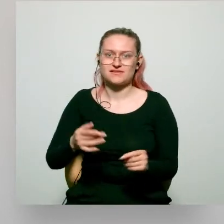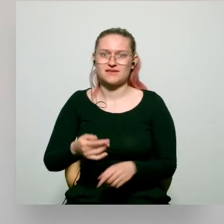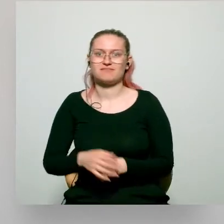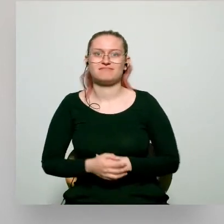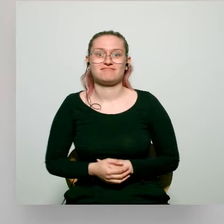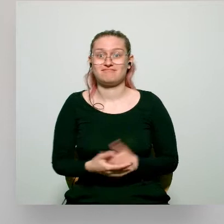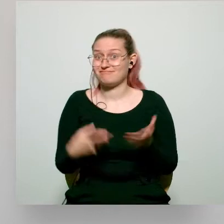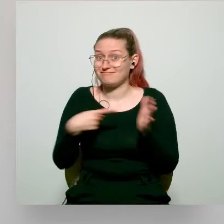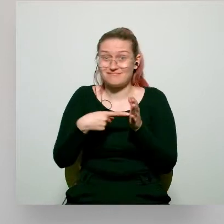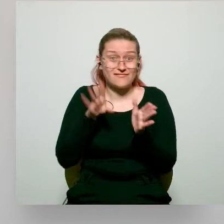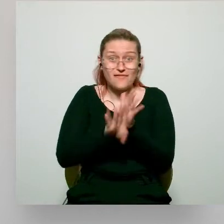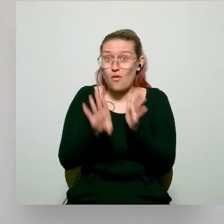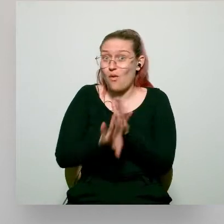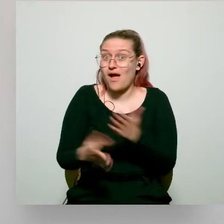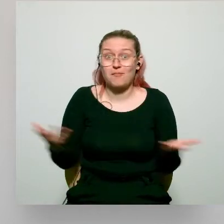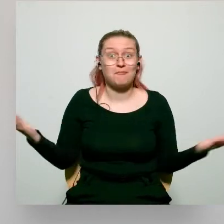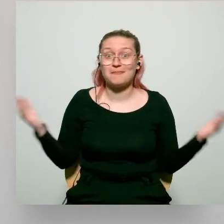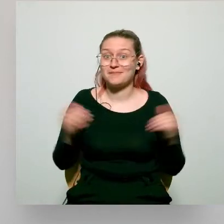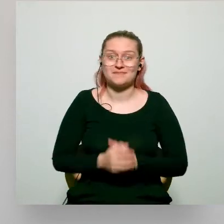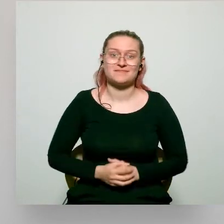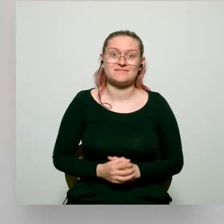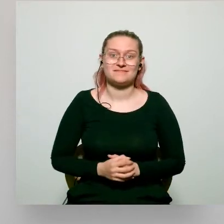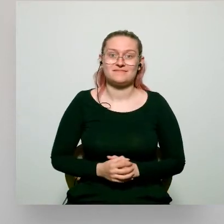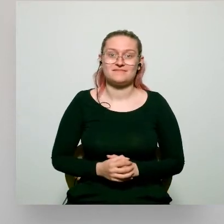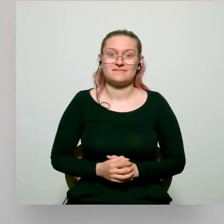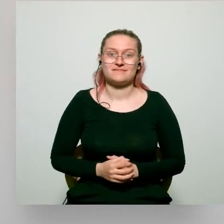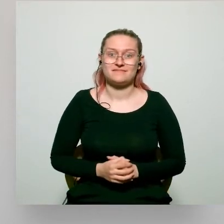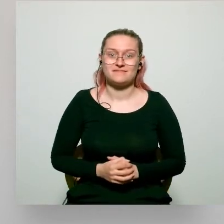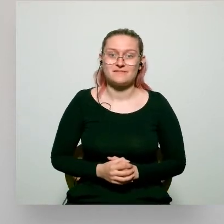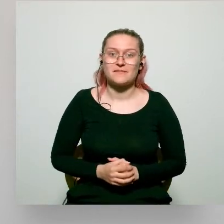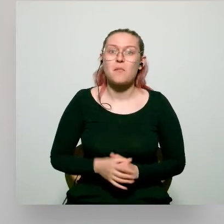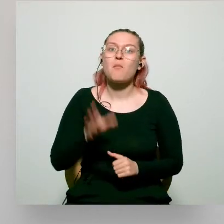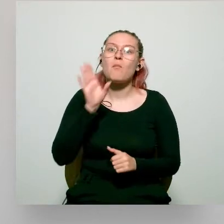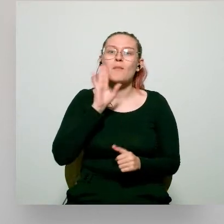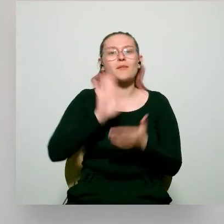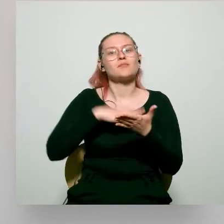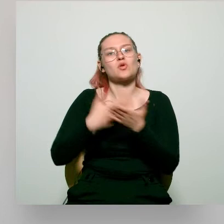I to jest przykład tego, jak nasze różnice współistnieją.